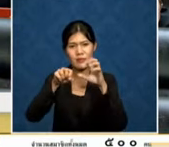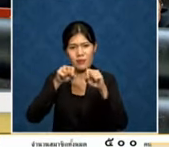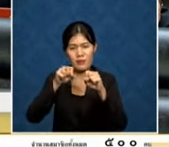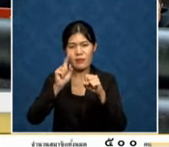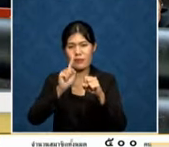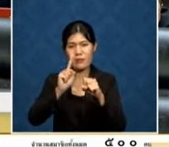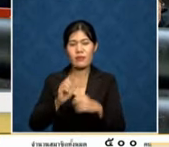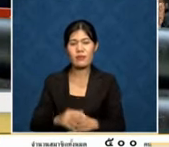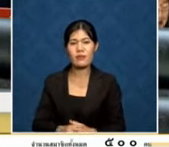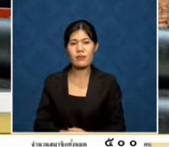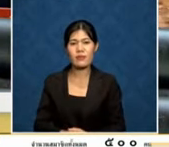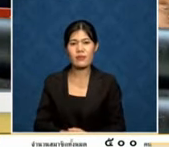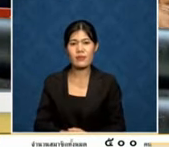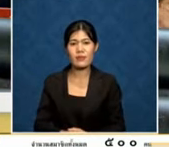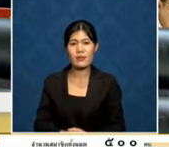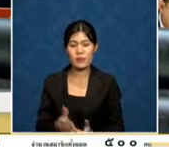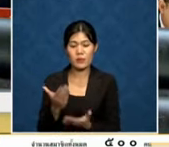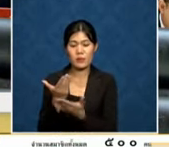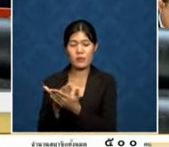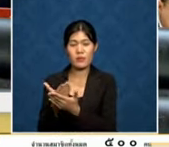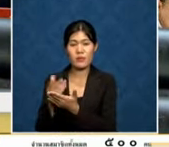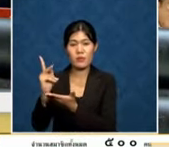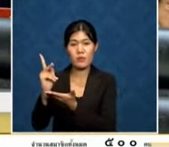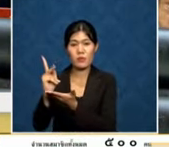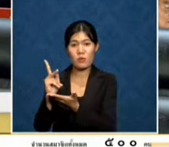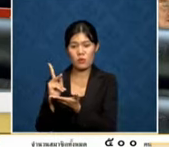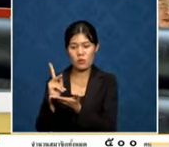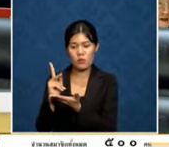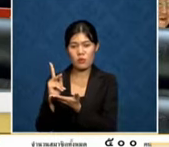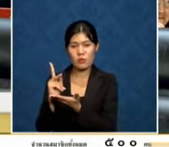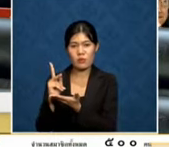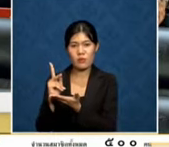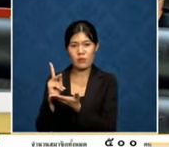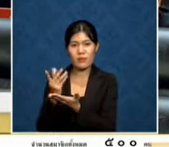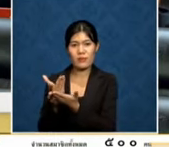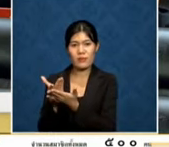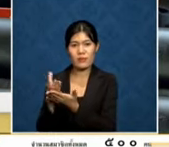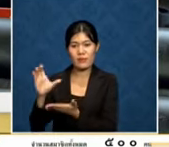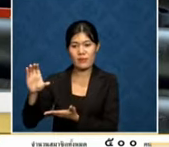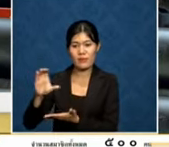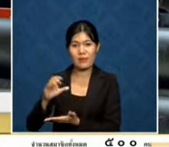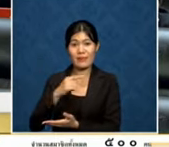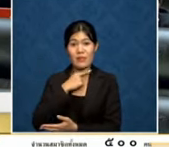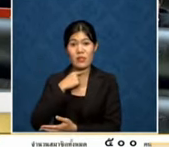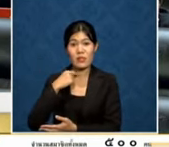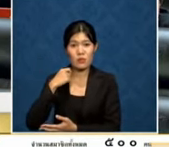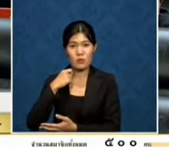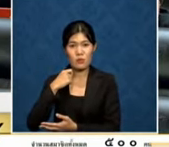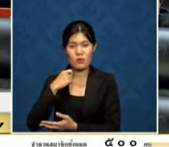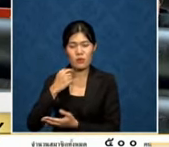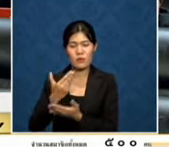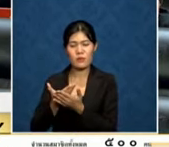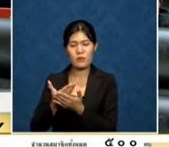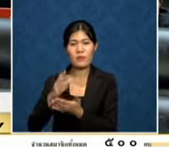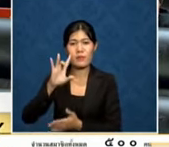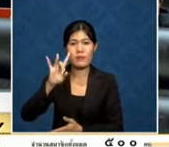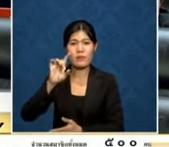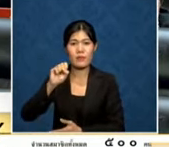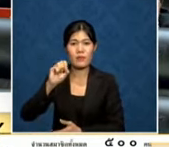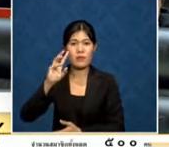ว่าการที่ท่านจะกู้เงินชดเชยขาดดุลงบประมาณสูงถึง